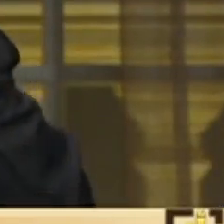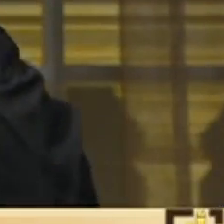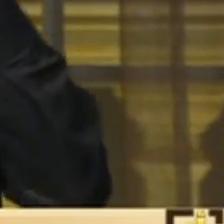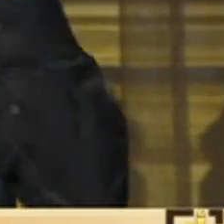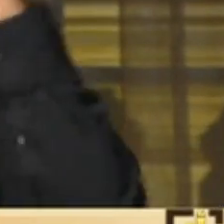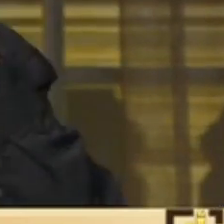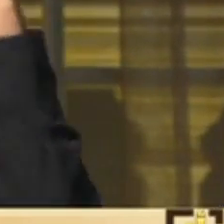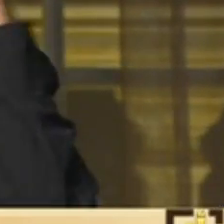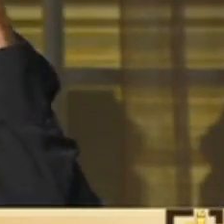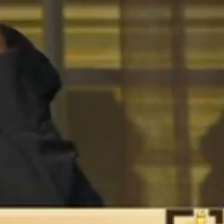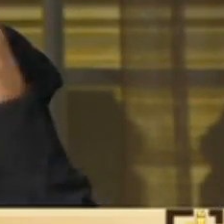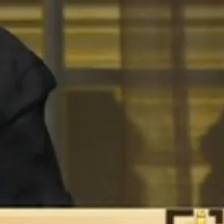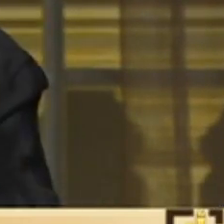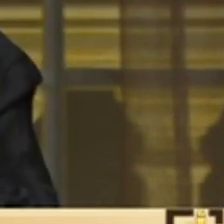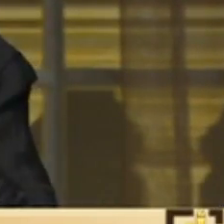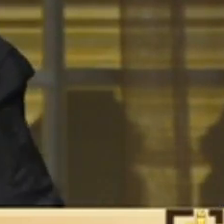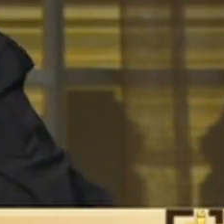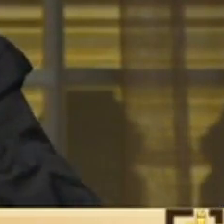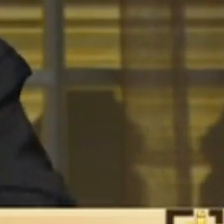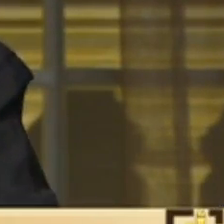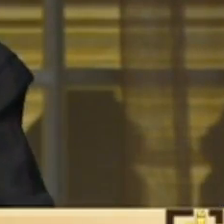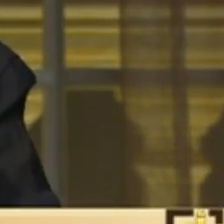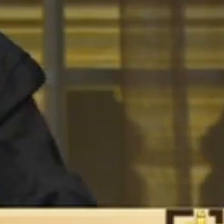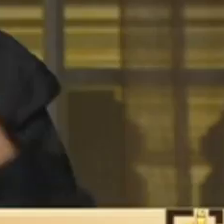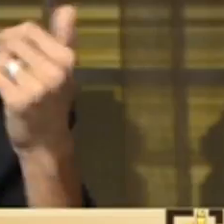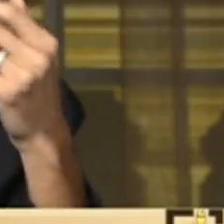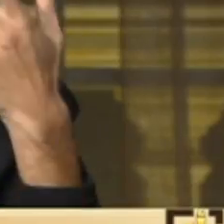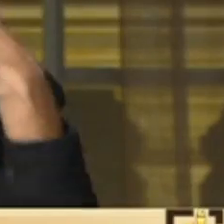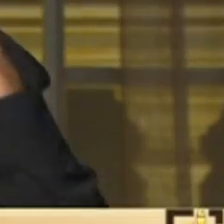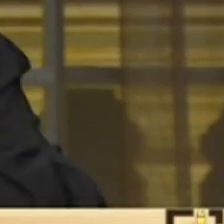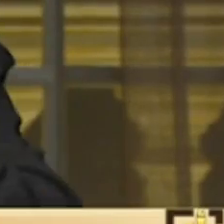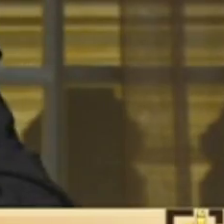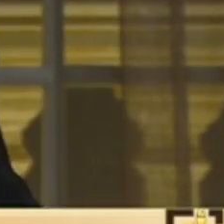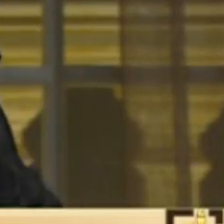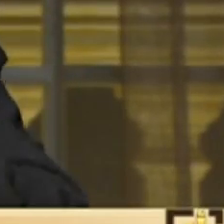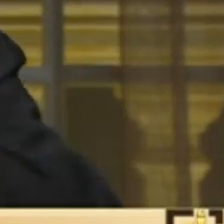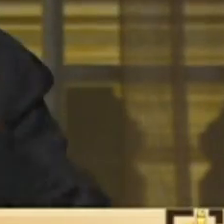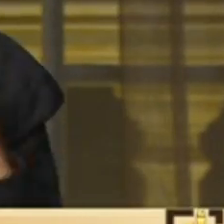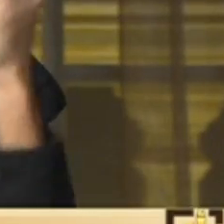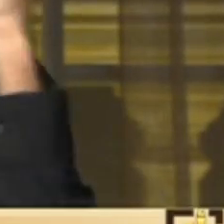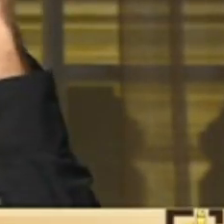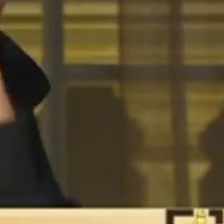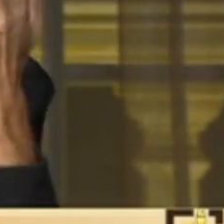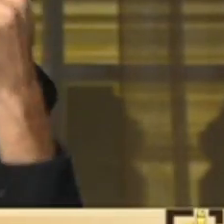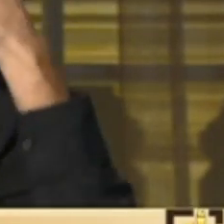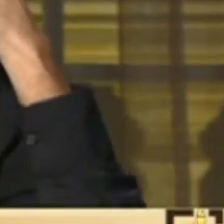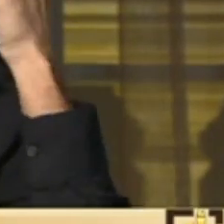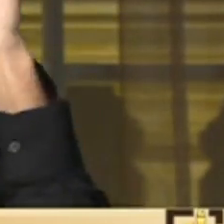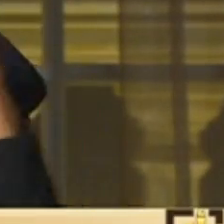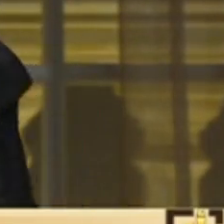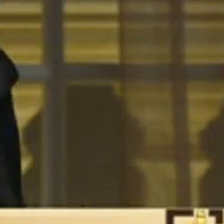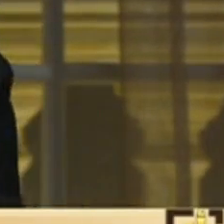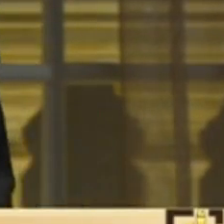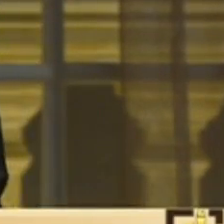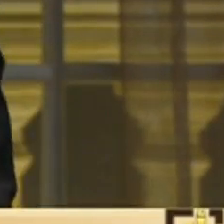ما كانوش متعودين مع ناس كتيره متكلمين، بس هم سمعوا ناس كتيره قوي من الصوم ان مش مناسب، على طول بيحصل حالات طلاق كتيره، مشاكل